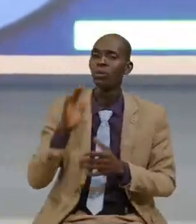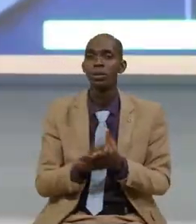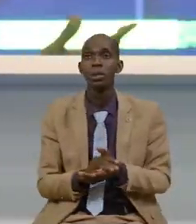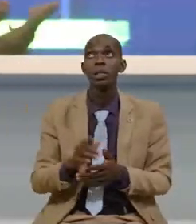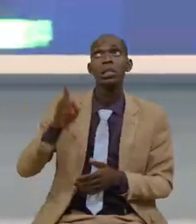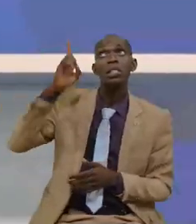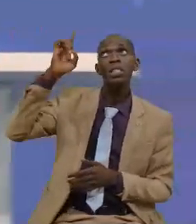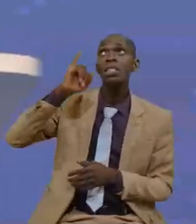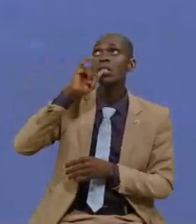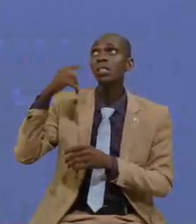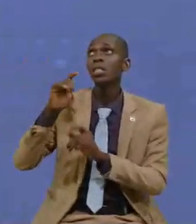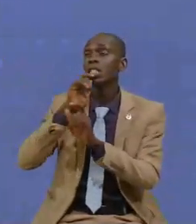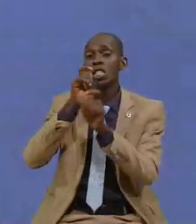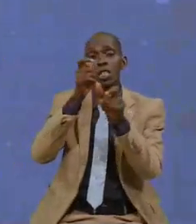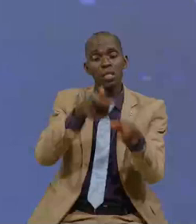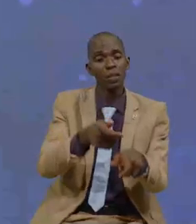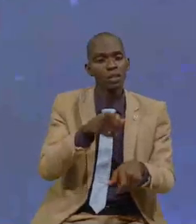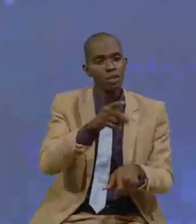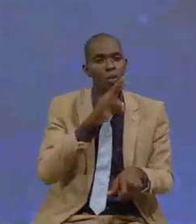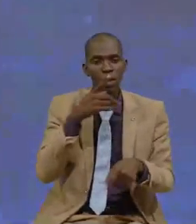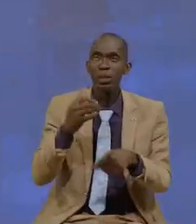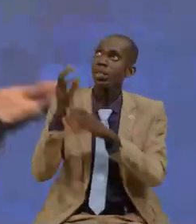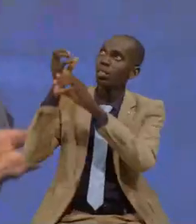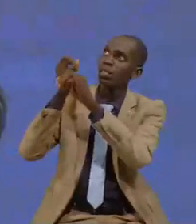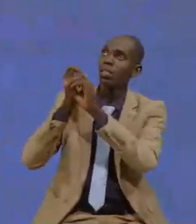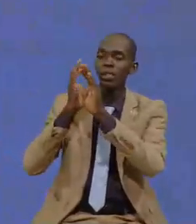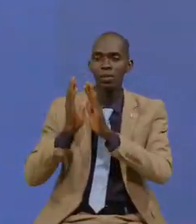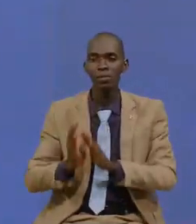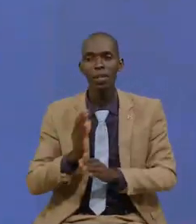Dieu. Il est le donateur et